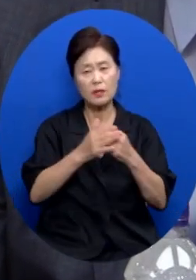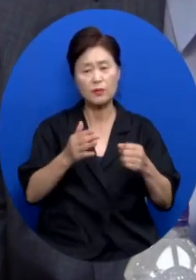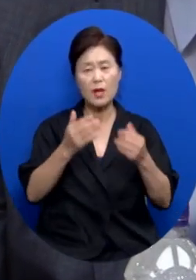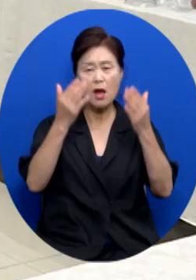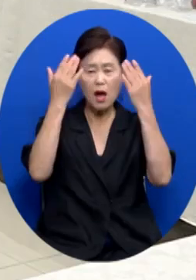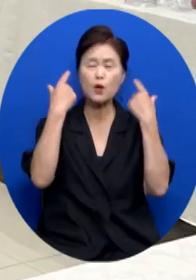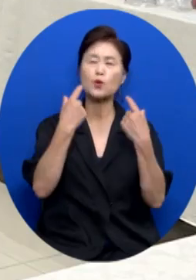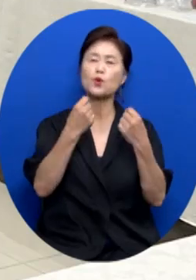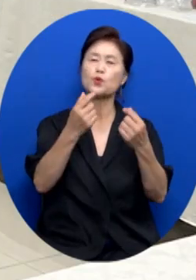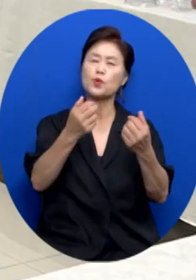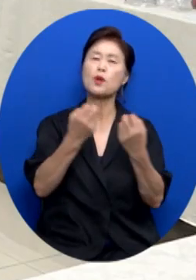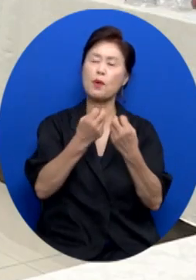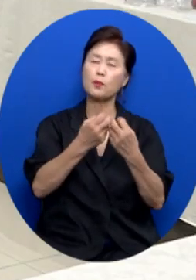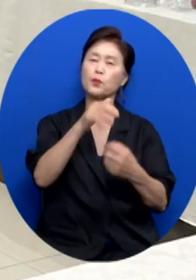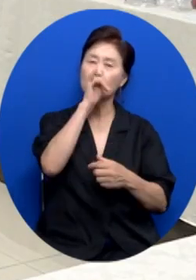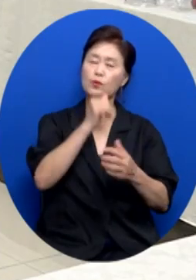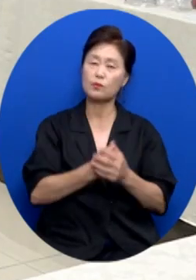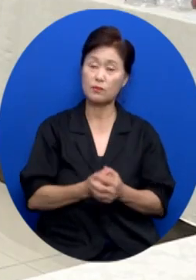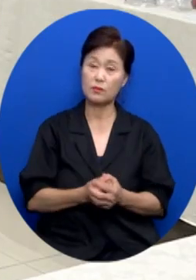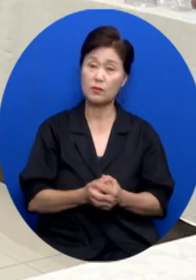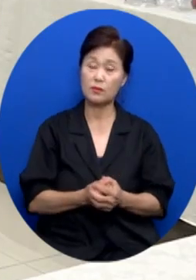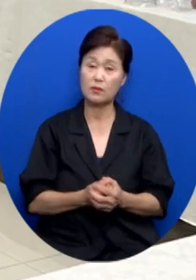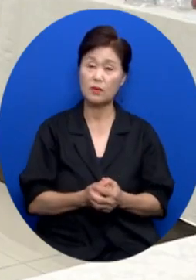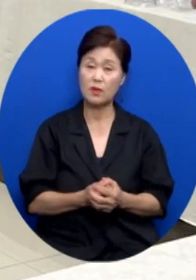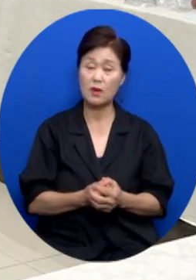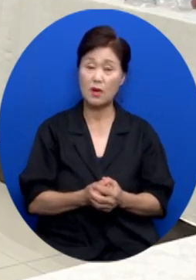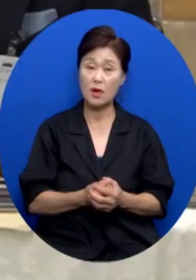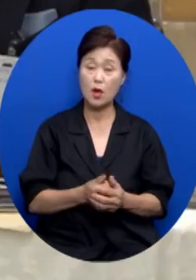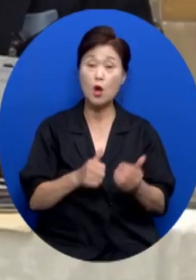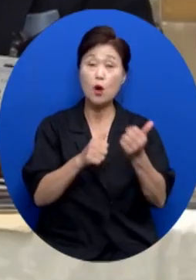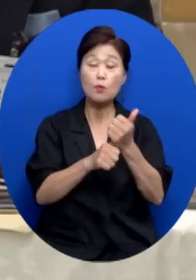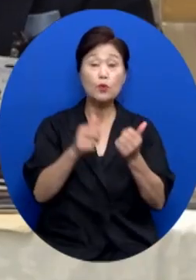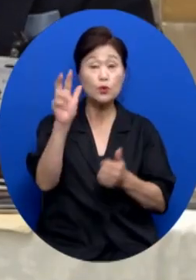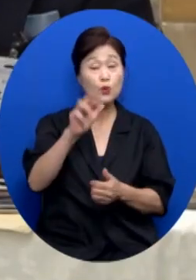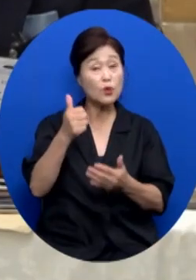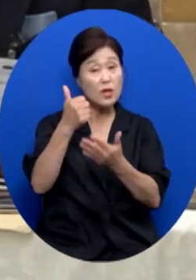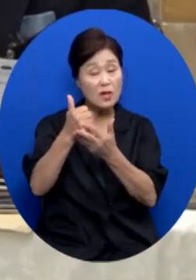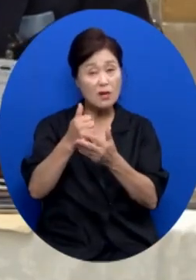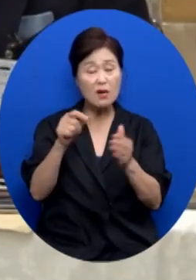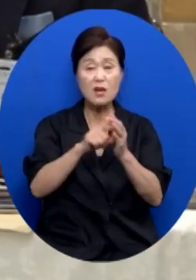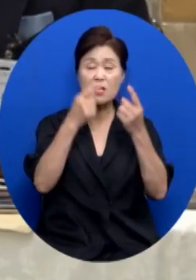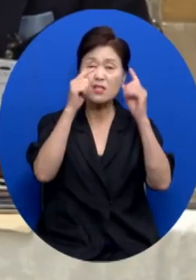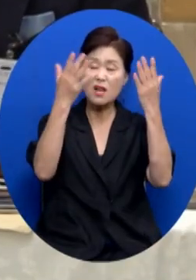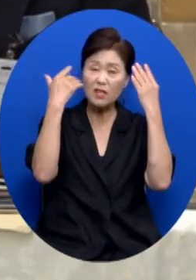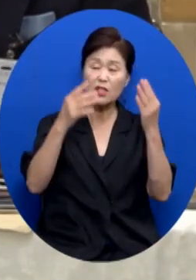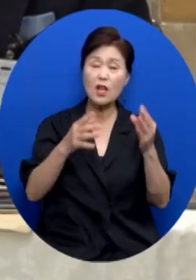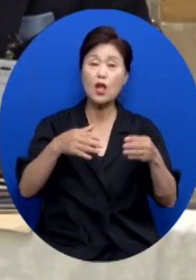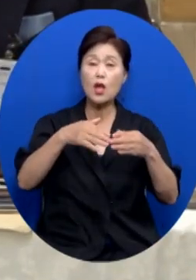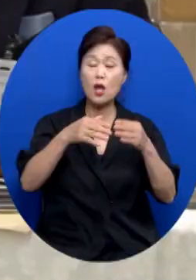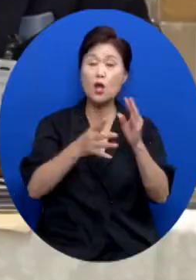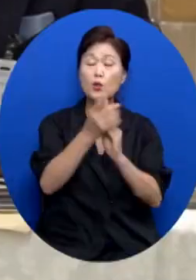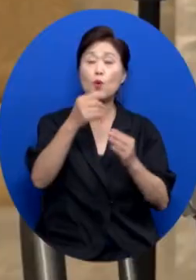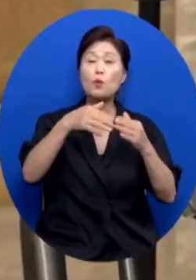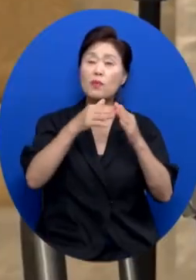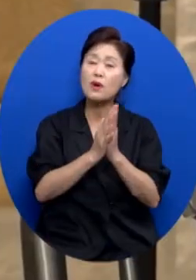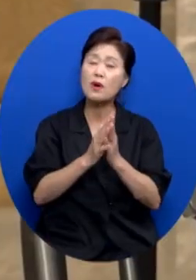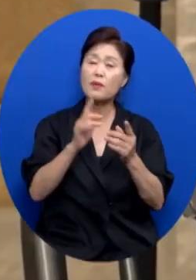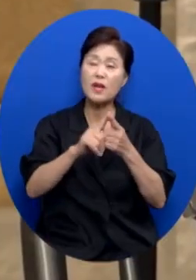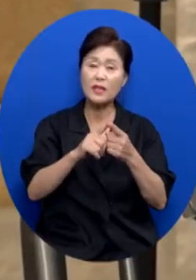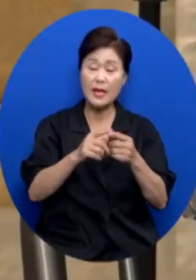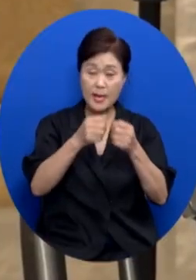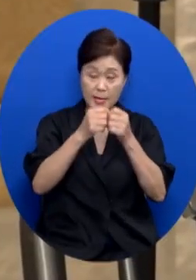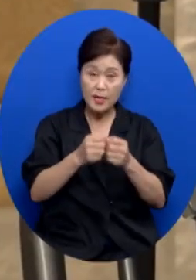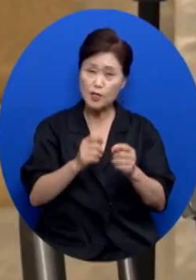거죠. 총회장 직무 대행 중인 김영걸 부총회장은 신학대 통폐합 건의에 대해 구체적으로